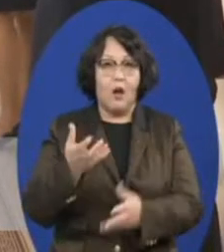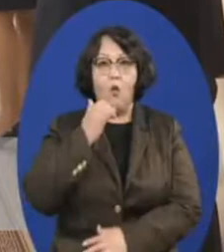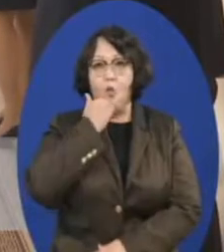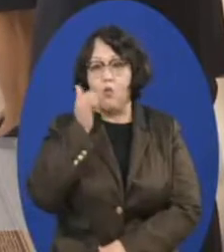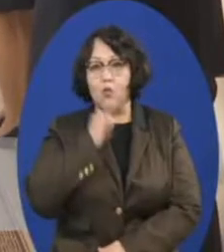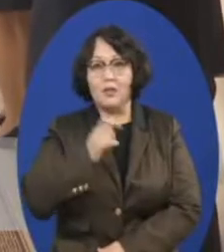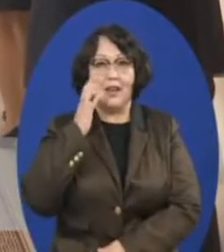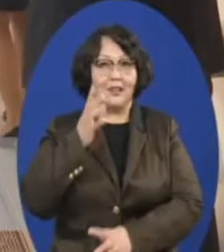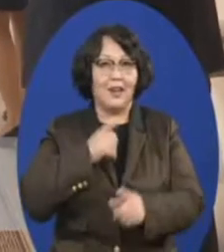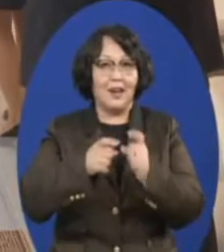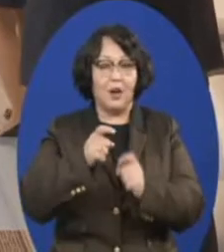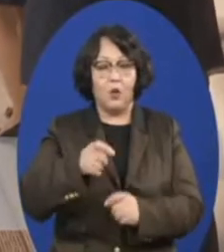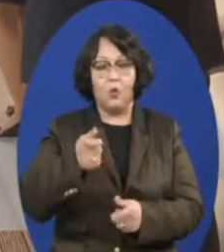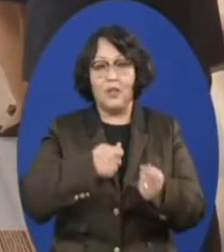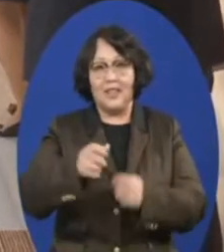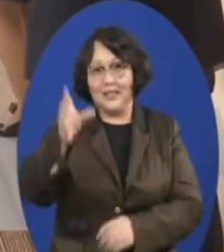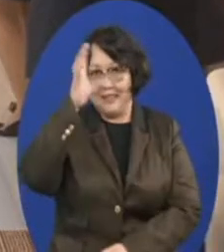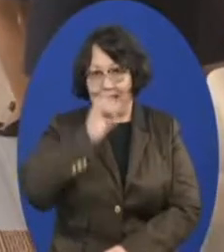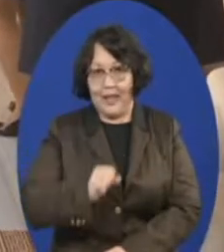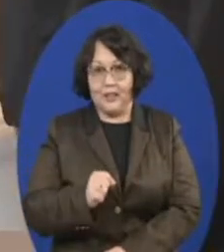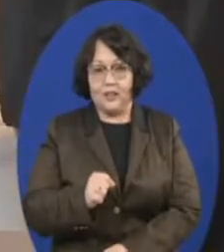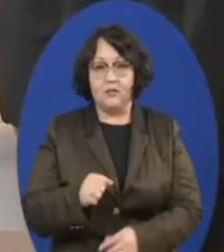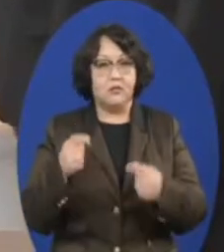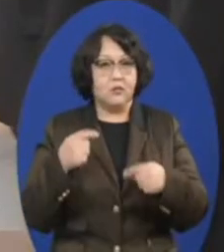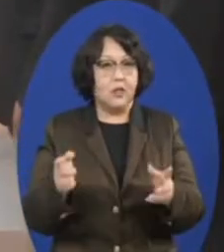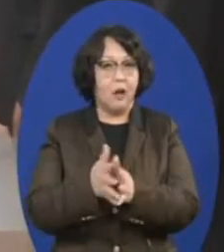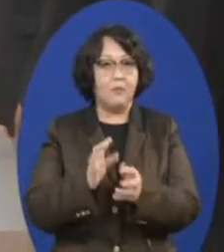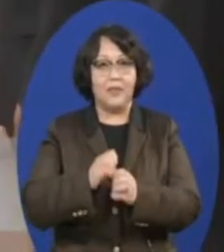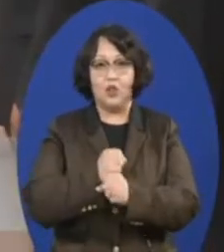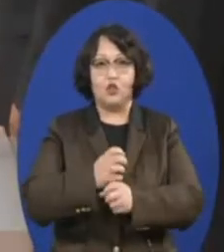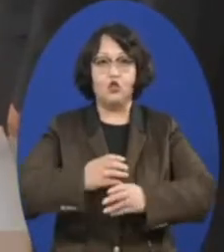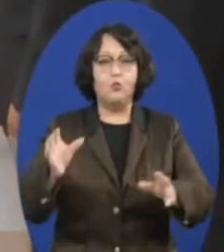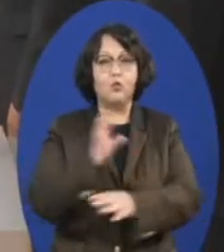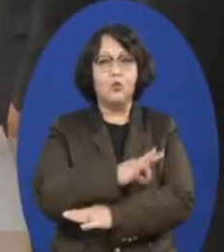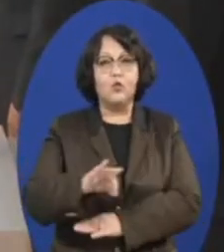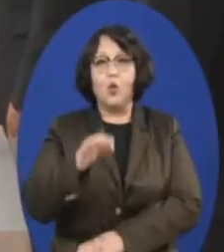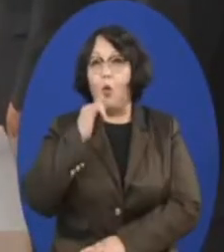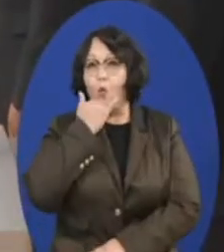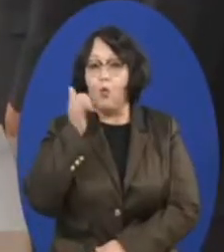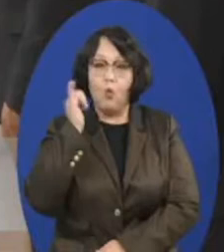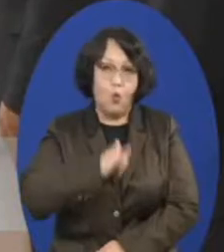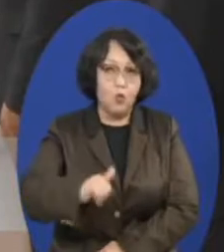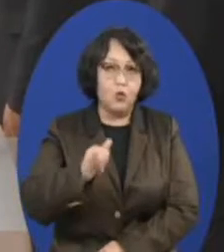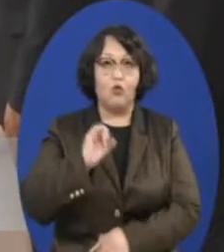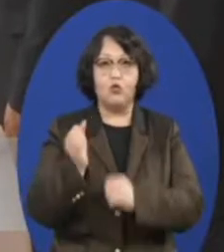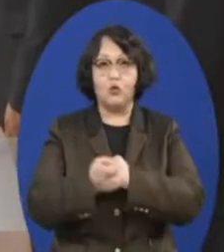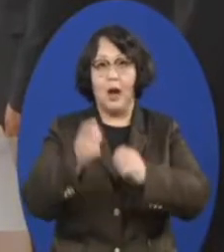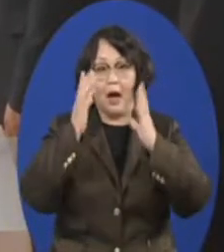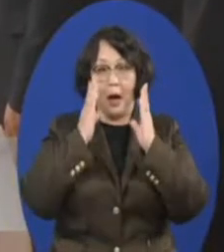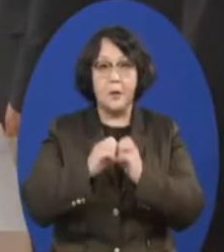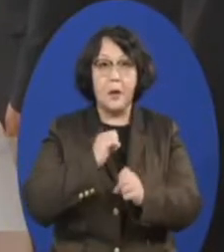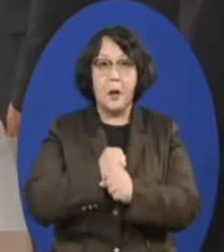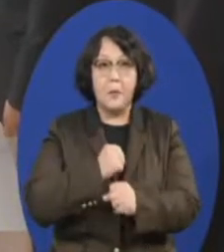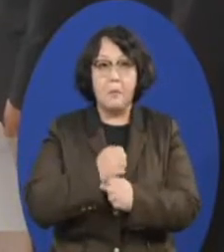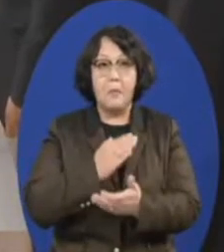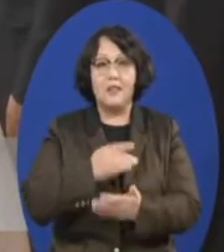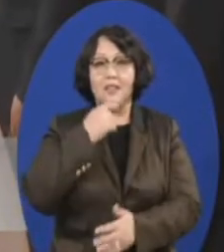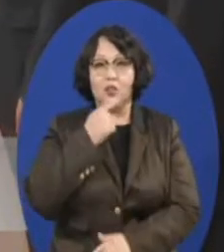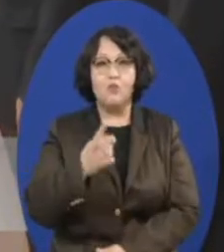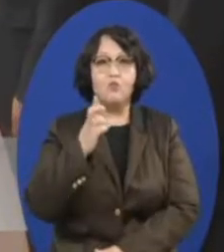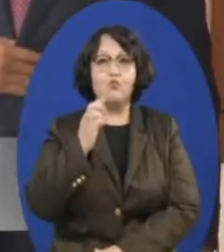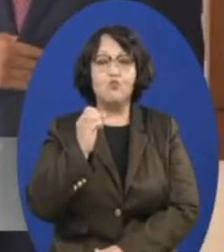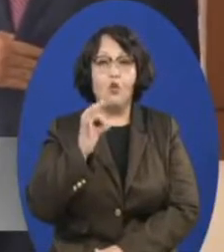улсын гадаад хэрэг худалдааны сайд Питер Сиарто талуудын хамтран хэрэгжүүлж байгаа томоохон төслүүдэд өнгөр улсын зүгээс онцгой анхаарал хандуулж байгааг